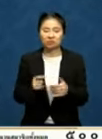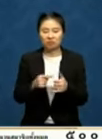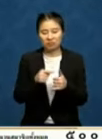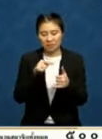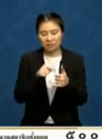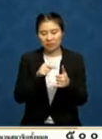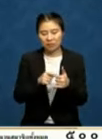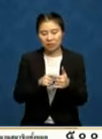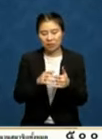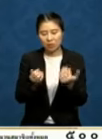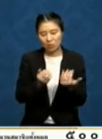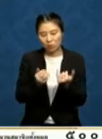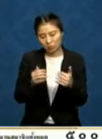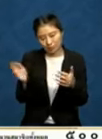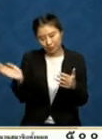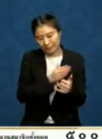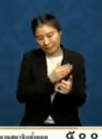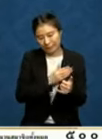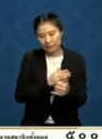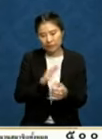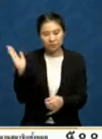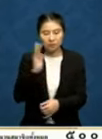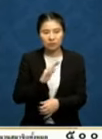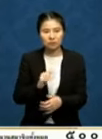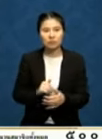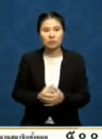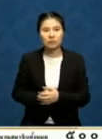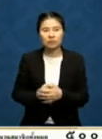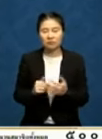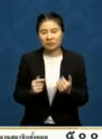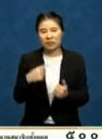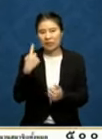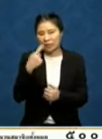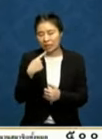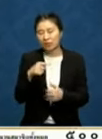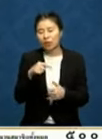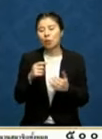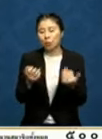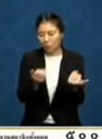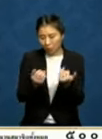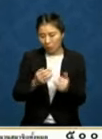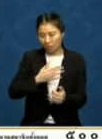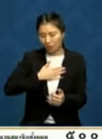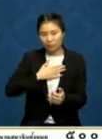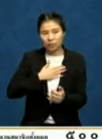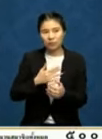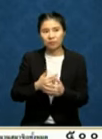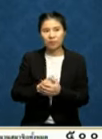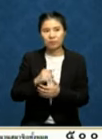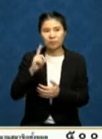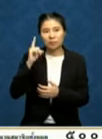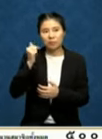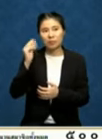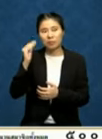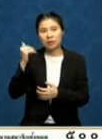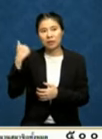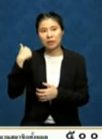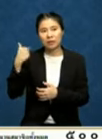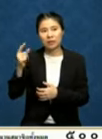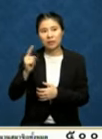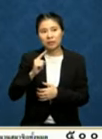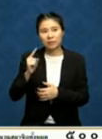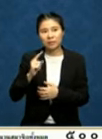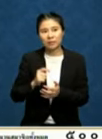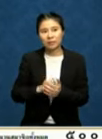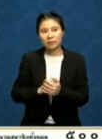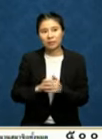ครับเวลาเราตีลูกเราคนแรกครับที่เรากำลังตีนั้นก็คือลูกของเราณเวลานั้นผมเข้าใจดีครับว่าพ่อแม่บางคนก็อาจจะมองว่า